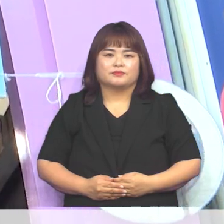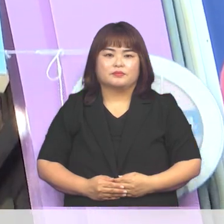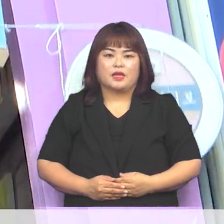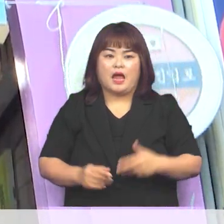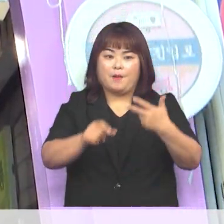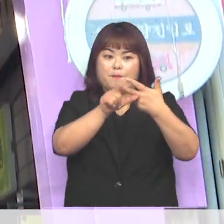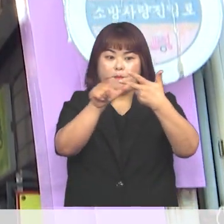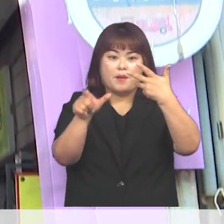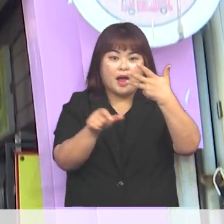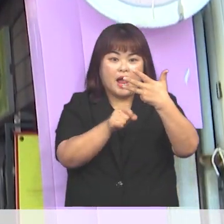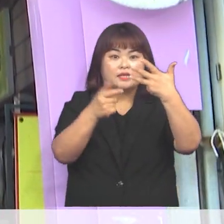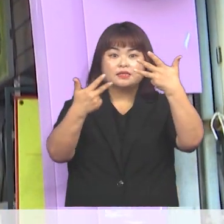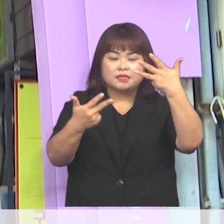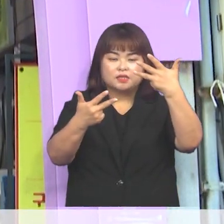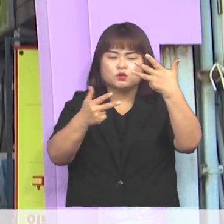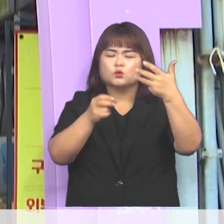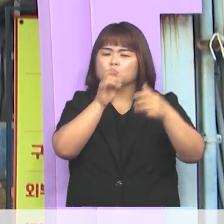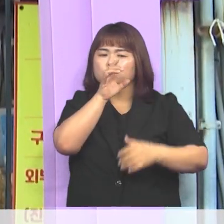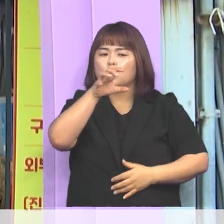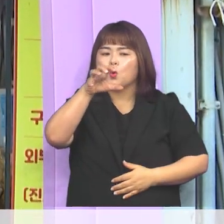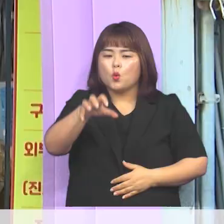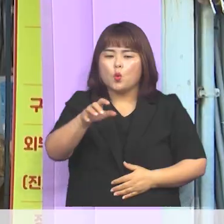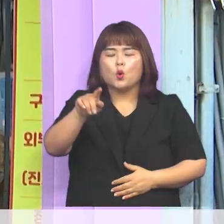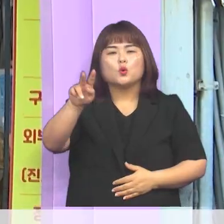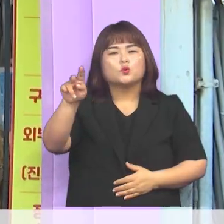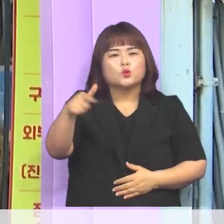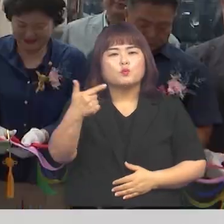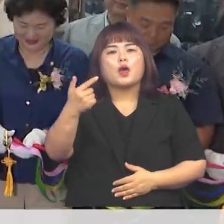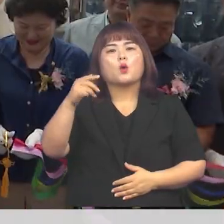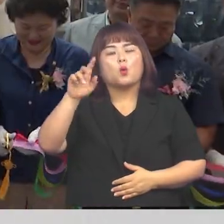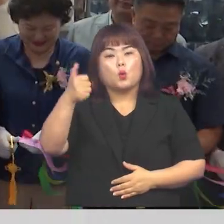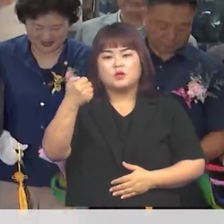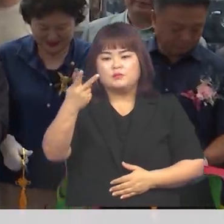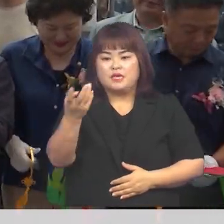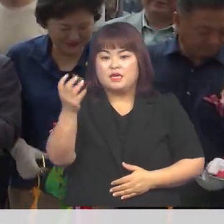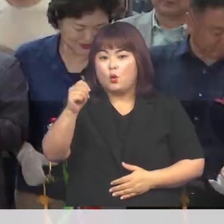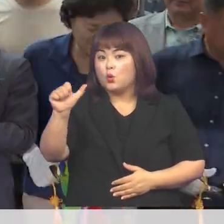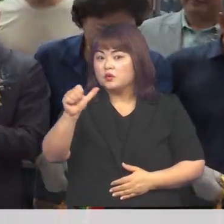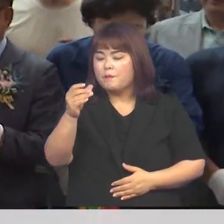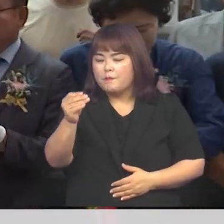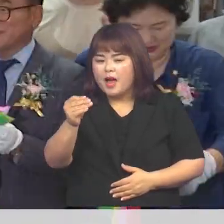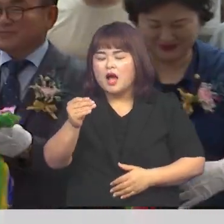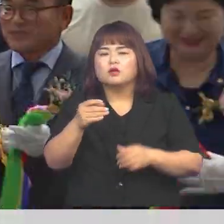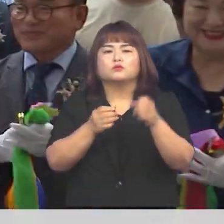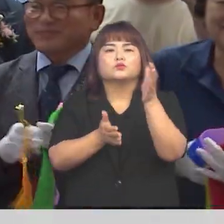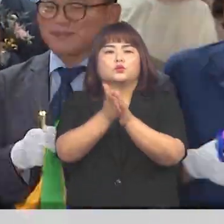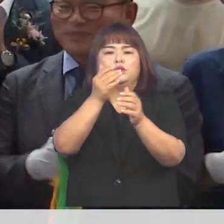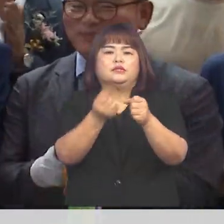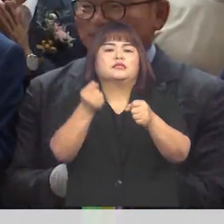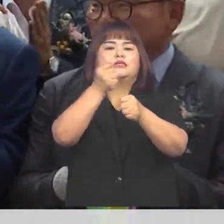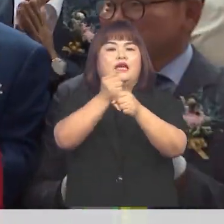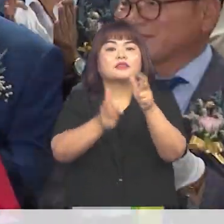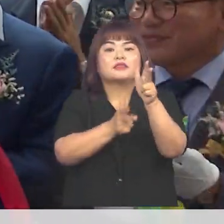지난 7일 처인구 중앙동 일대 652억 5천만 원이 투입되는 도시재생 사업을 위한